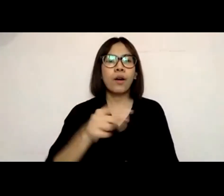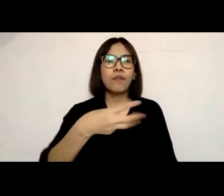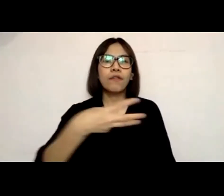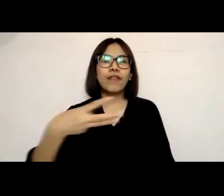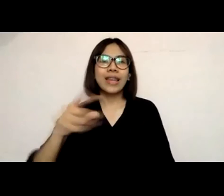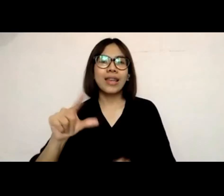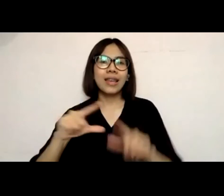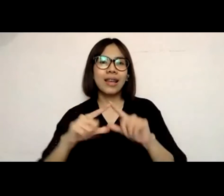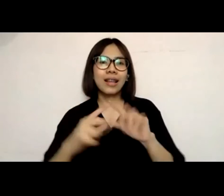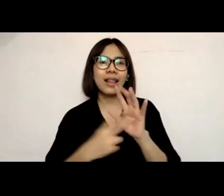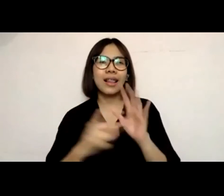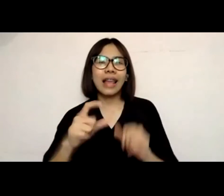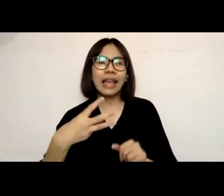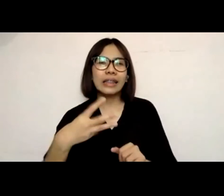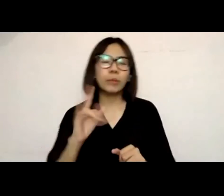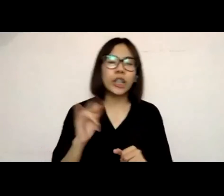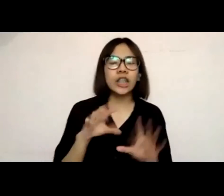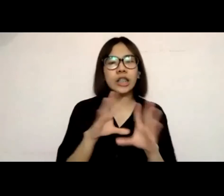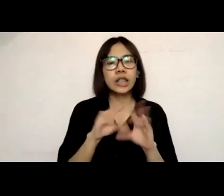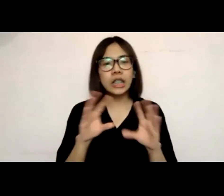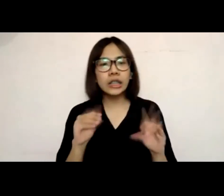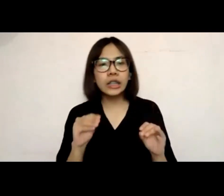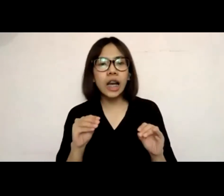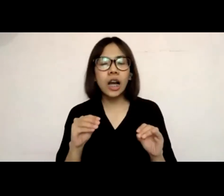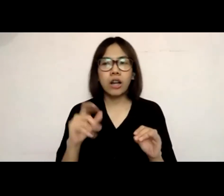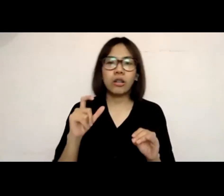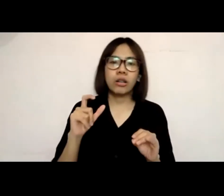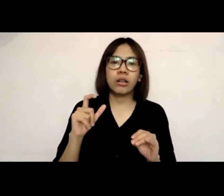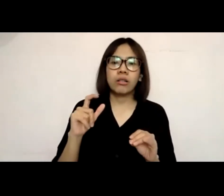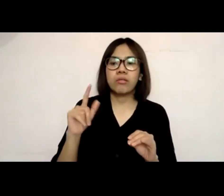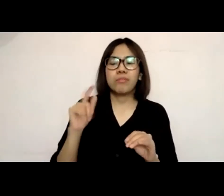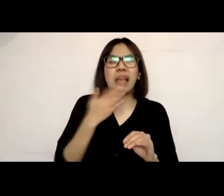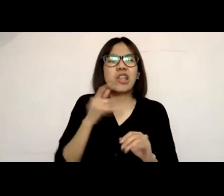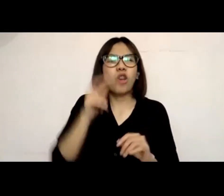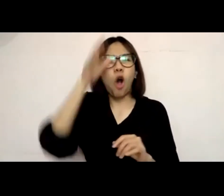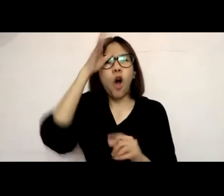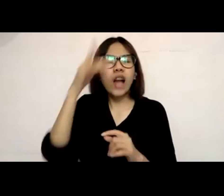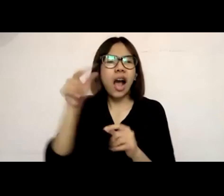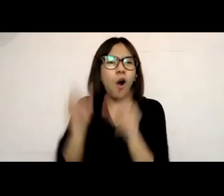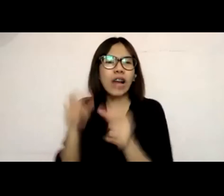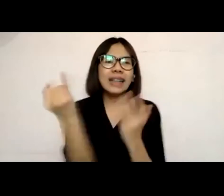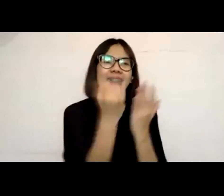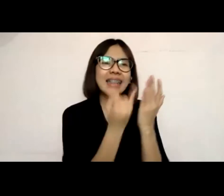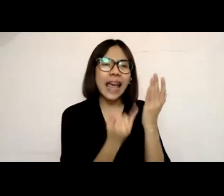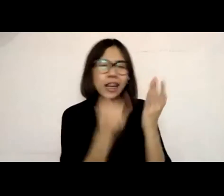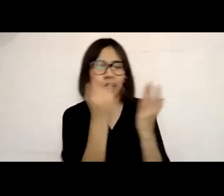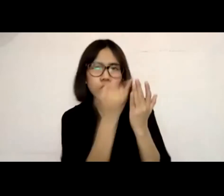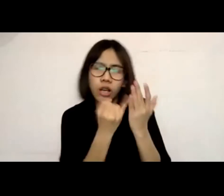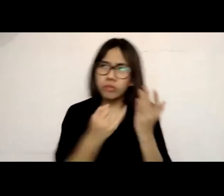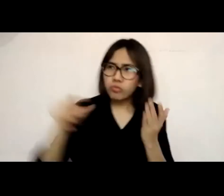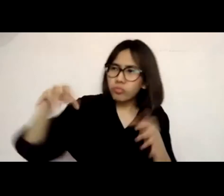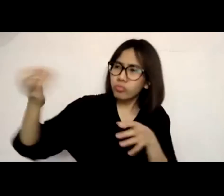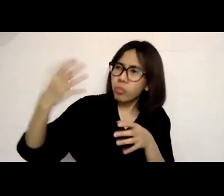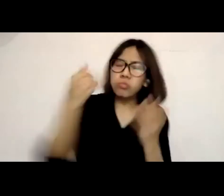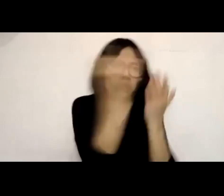kita berdasarkan target. Misalnya mereka mengirimkan berapa gambar yang harus mereka serahkan atau berapa produk yang